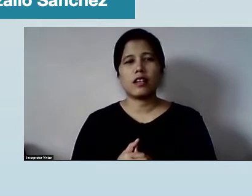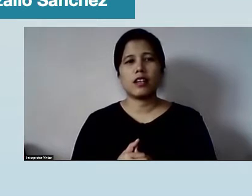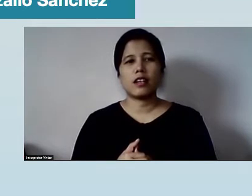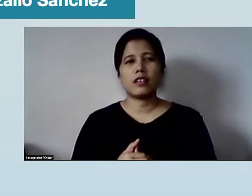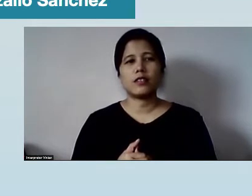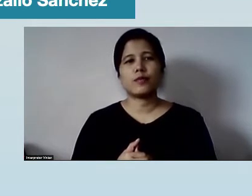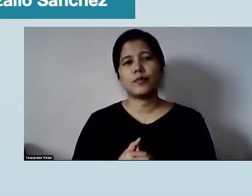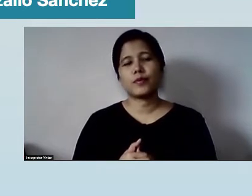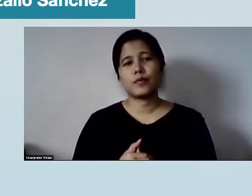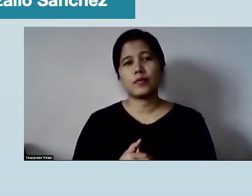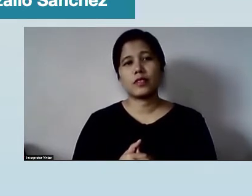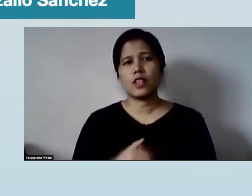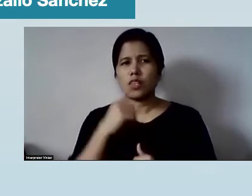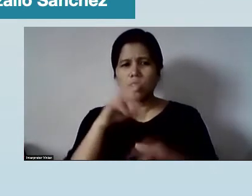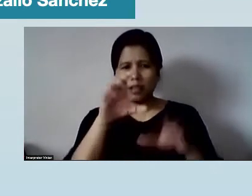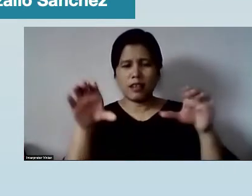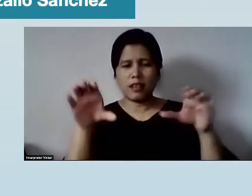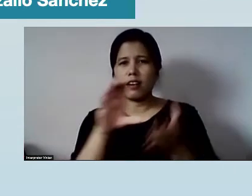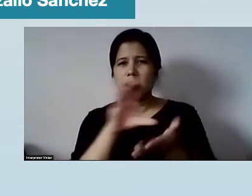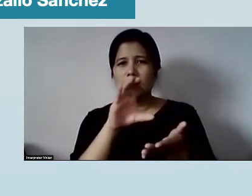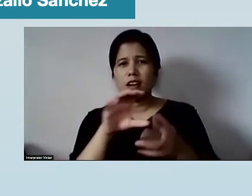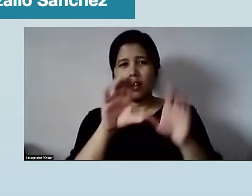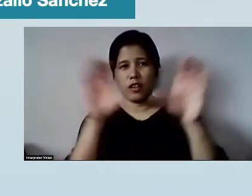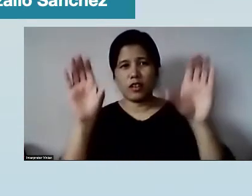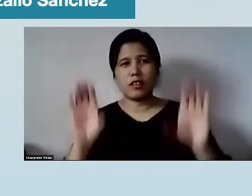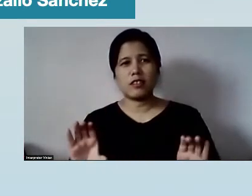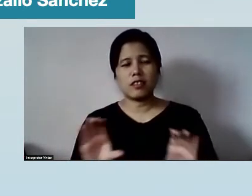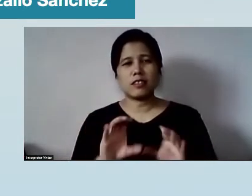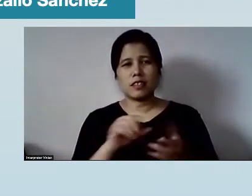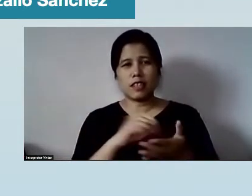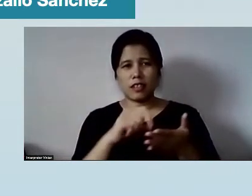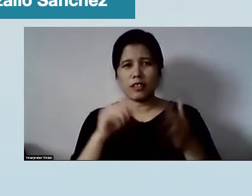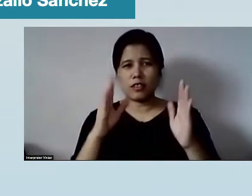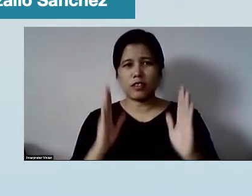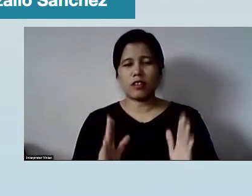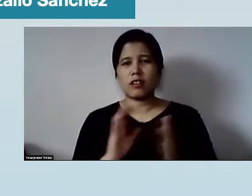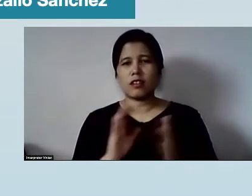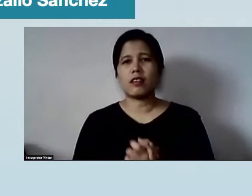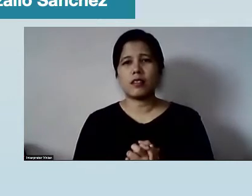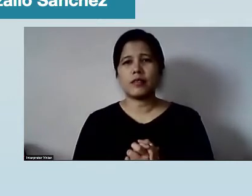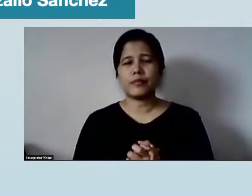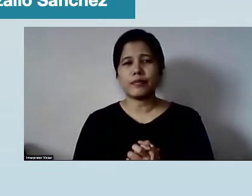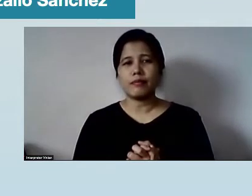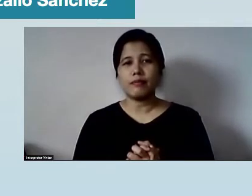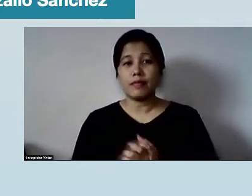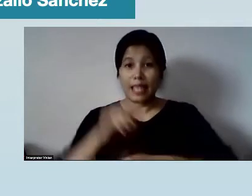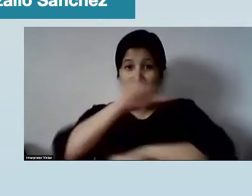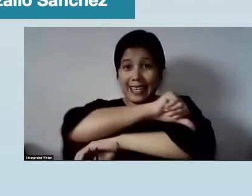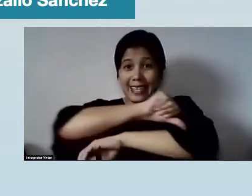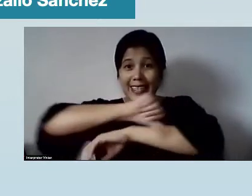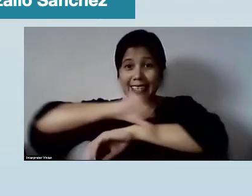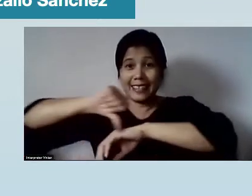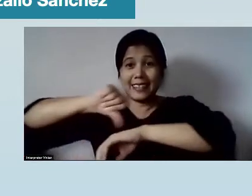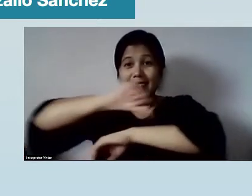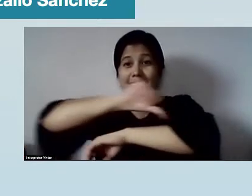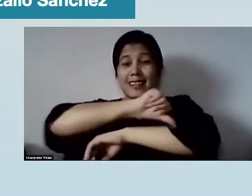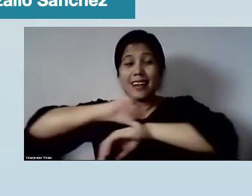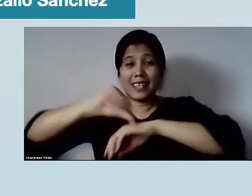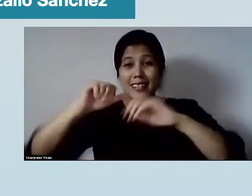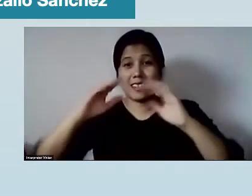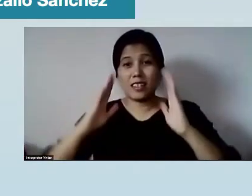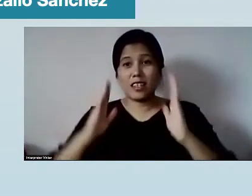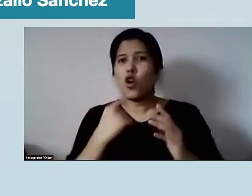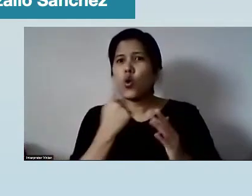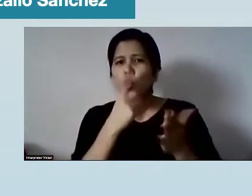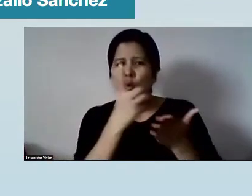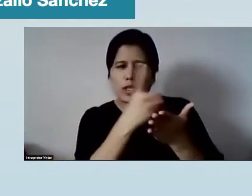ang nagkontrata upang gawin ang iyong building? And the architect who designed the